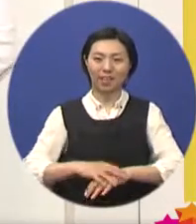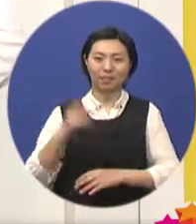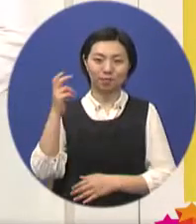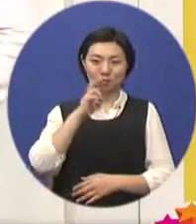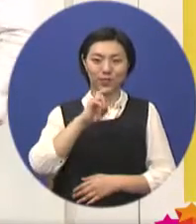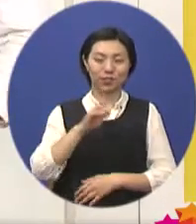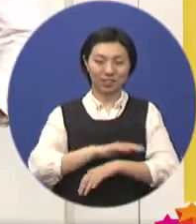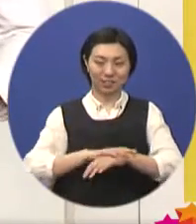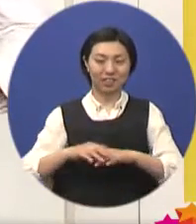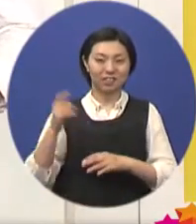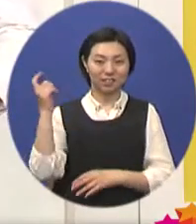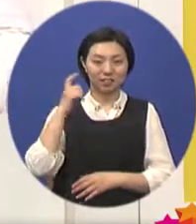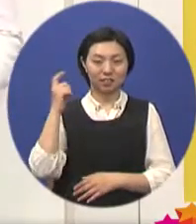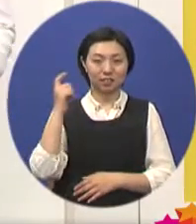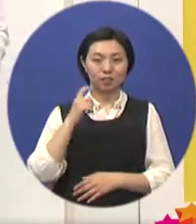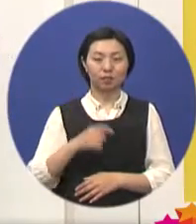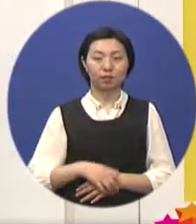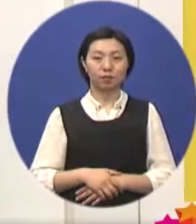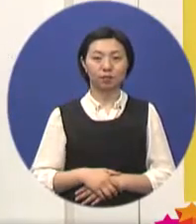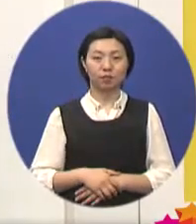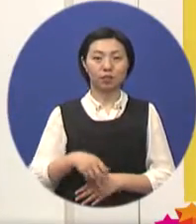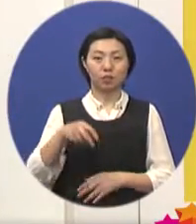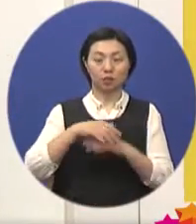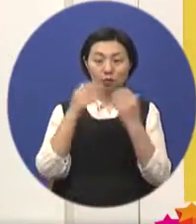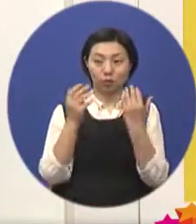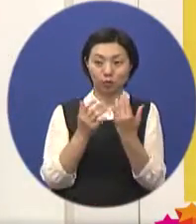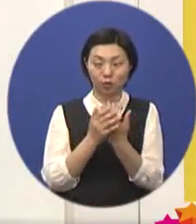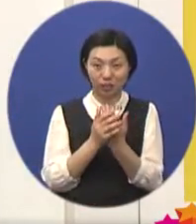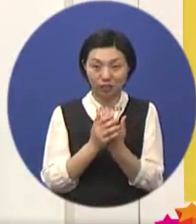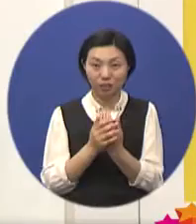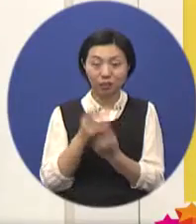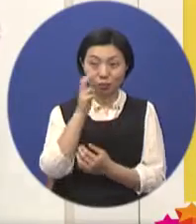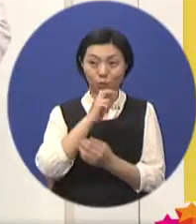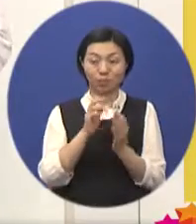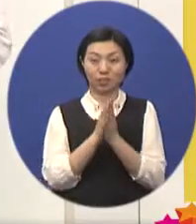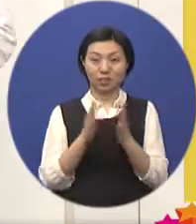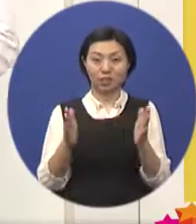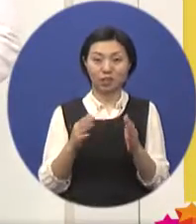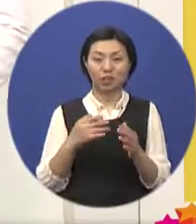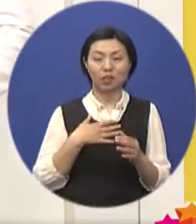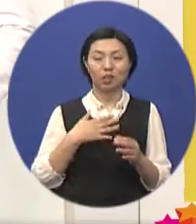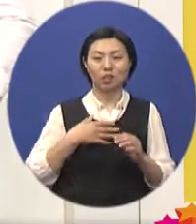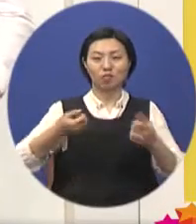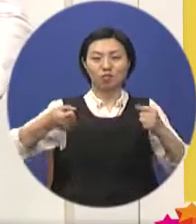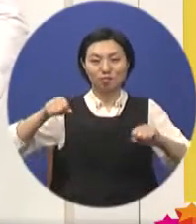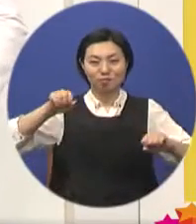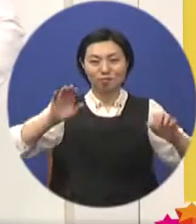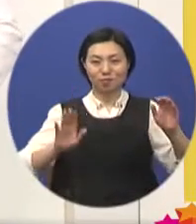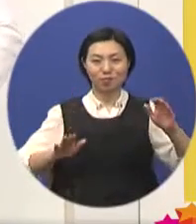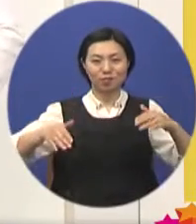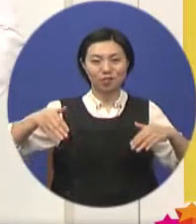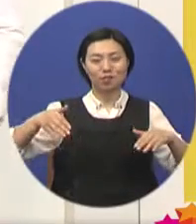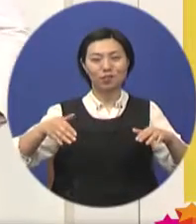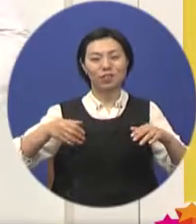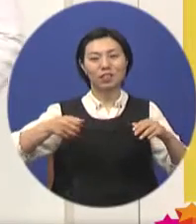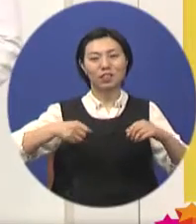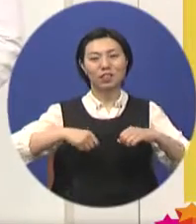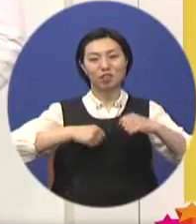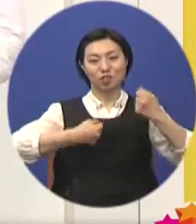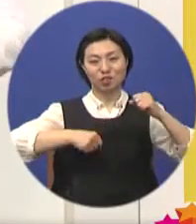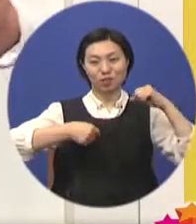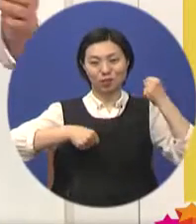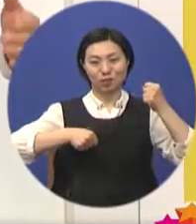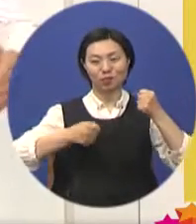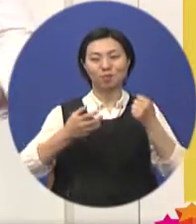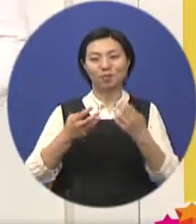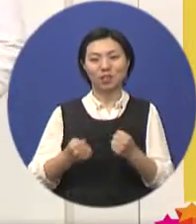아니 송두리째 음악이 나오니까요. 네. 제가 이렇게 춤이 네. 덩실덩실 이렇게 춤췄어요. 야,